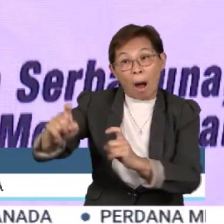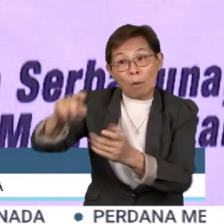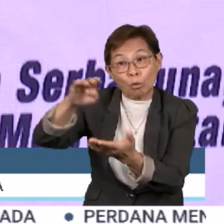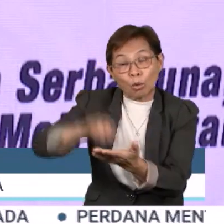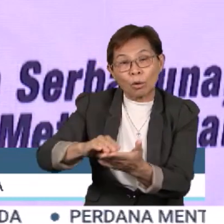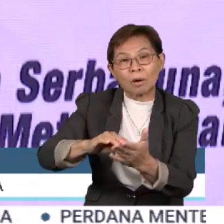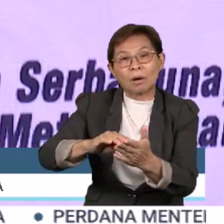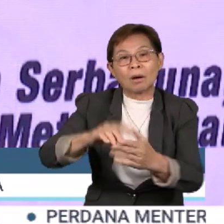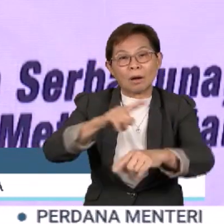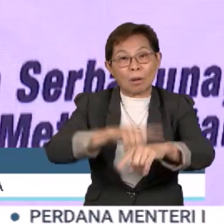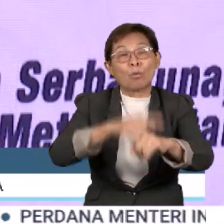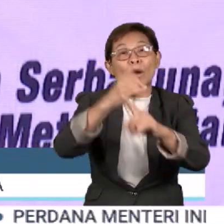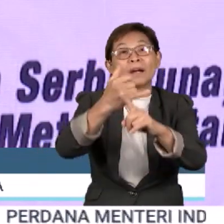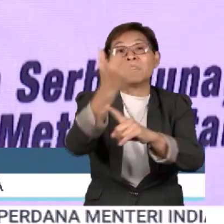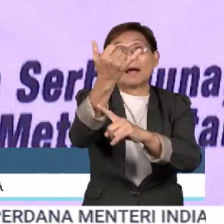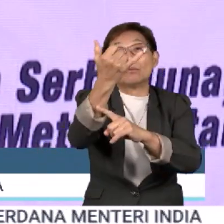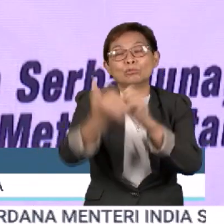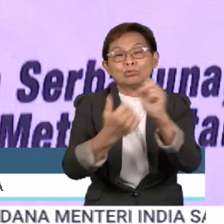mulai penggal kedua tahun